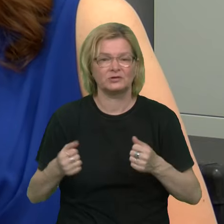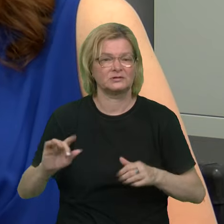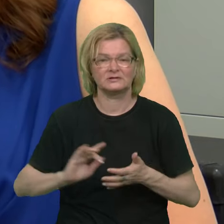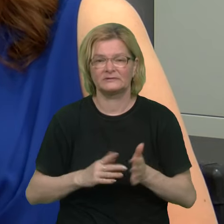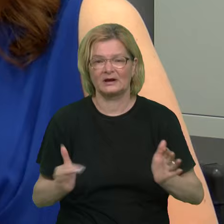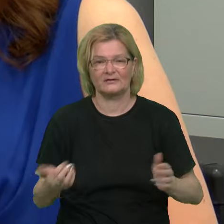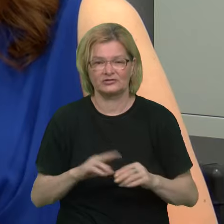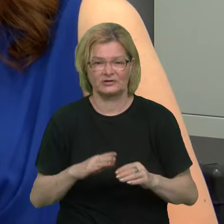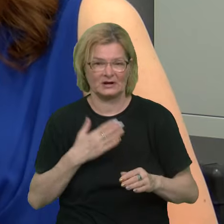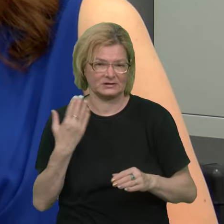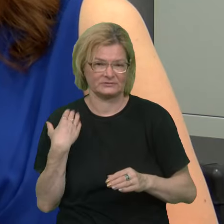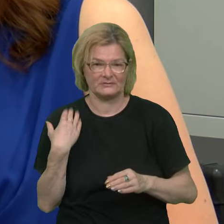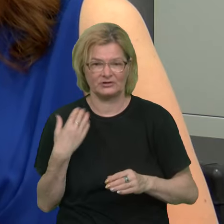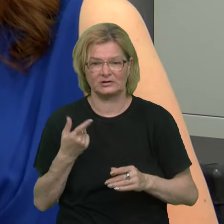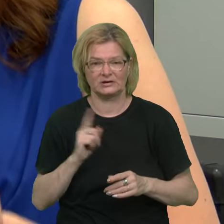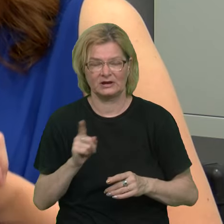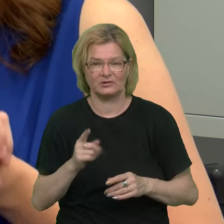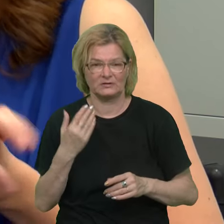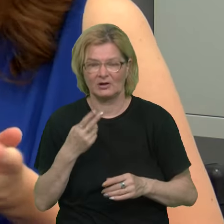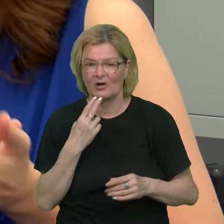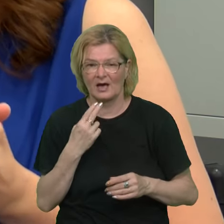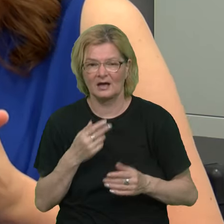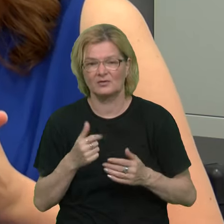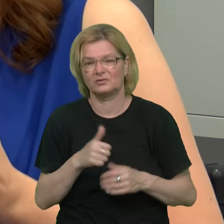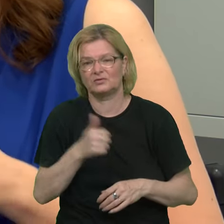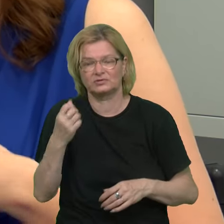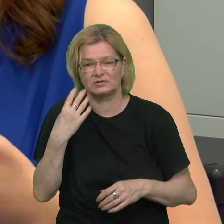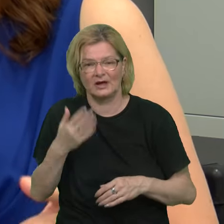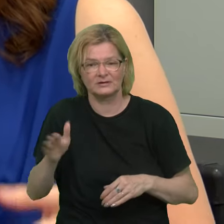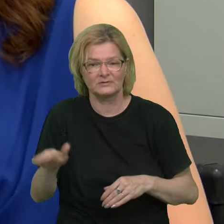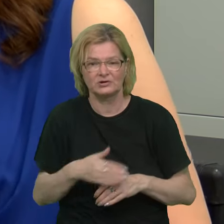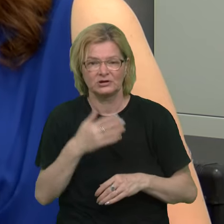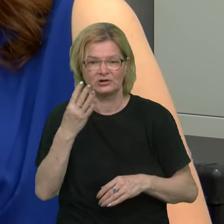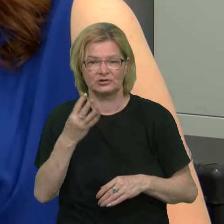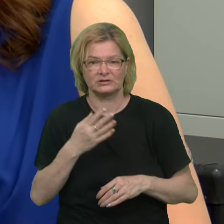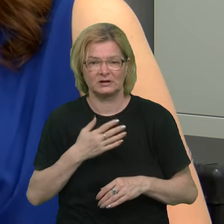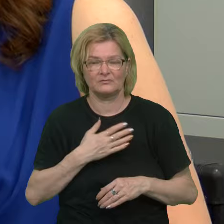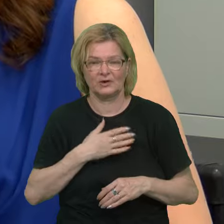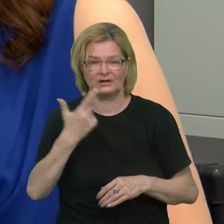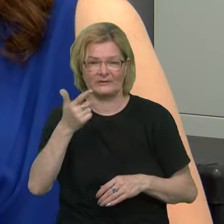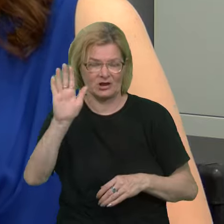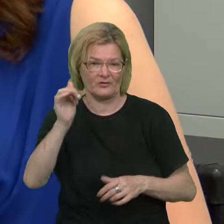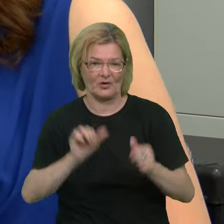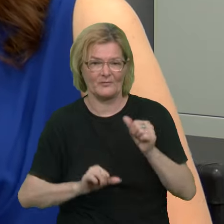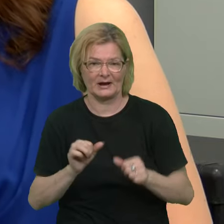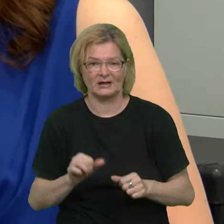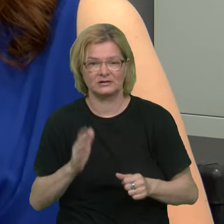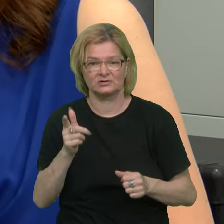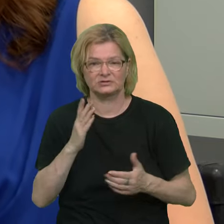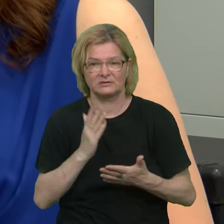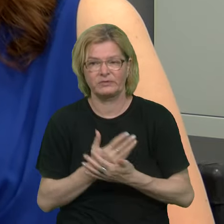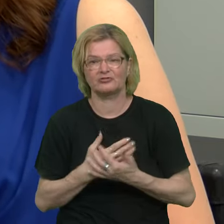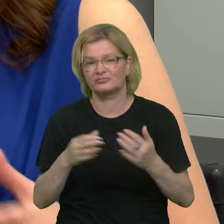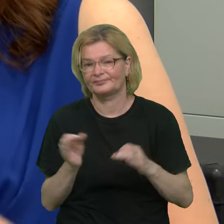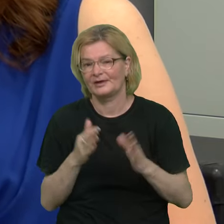ono, najveći teret nekako na svojim leđima, mada ni njemu nije bilo lako, u godinu dana smo prošli 4 moje, 2 njegove operacije,